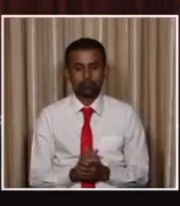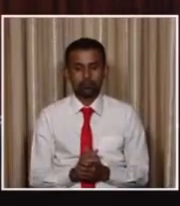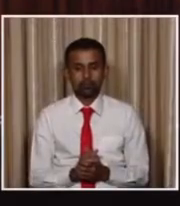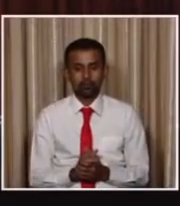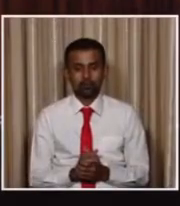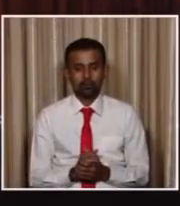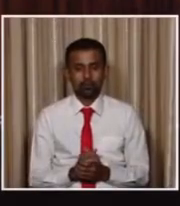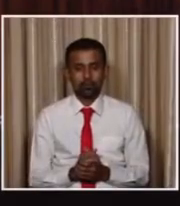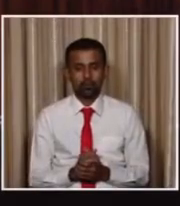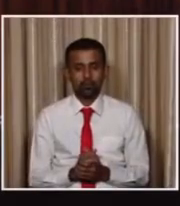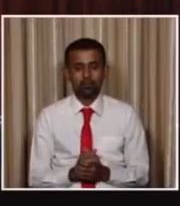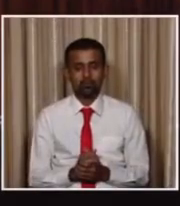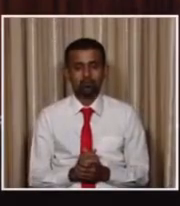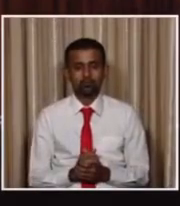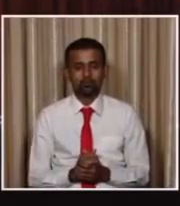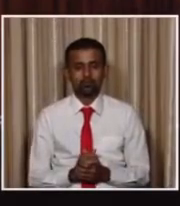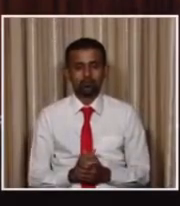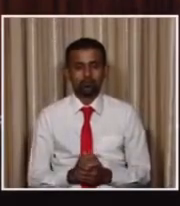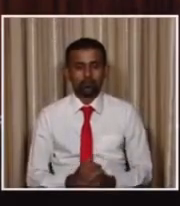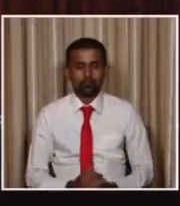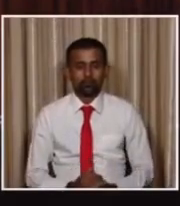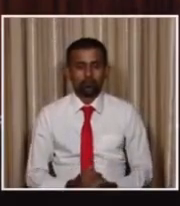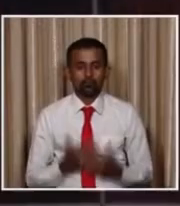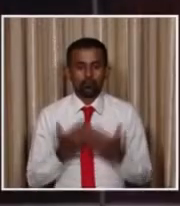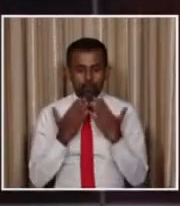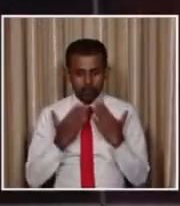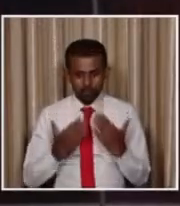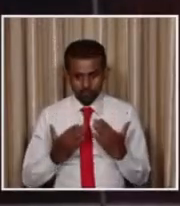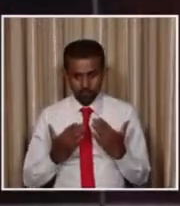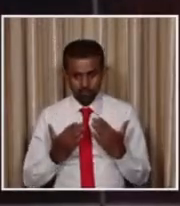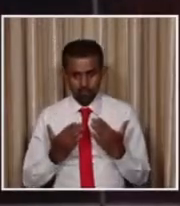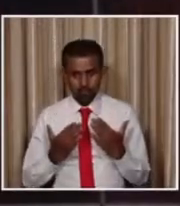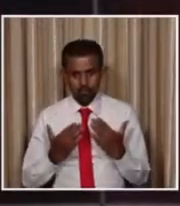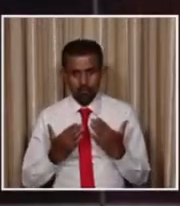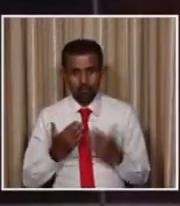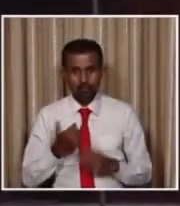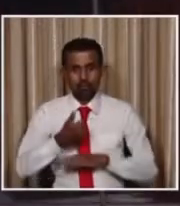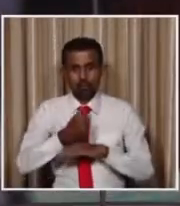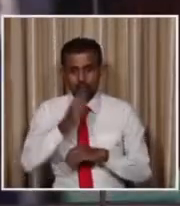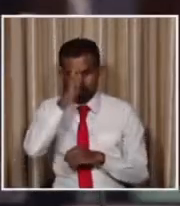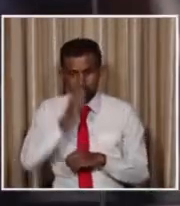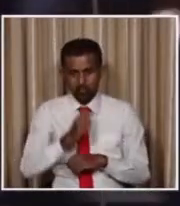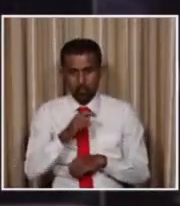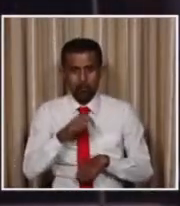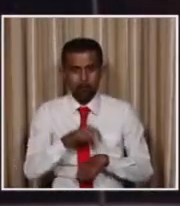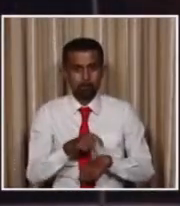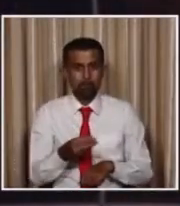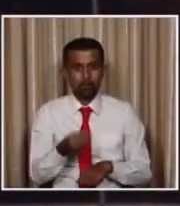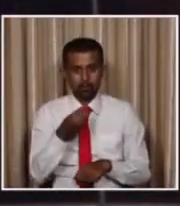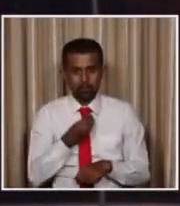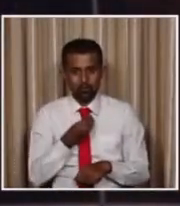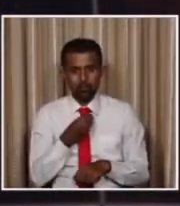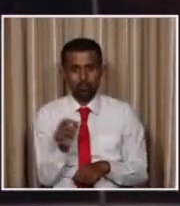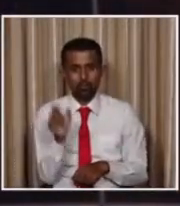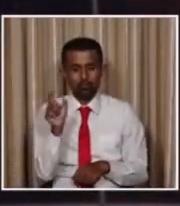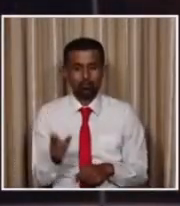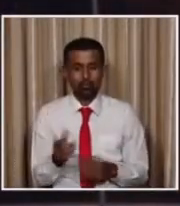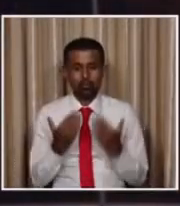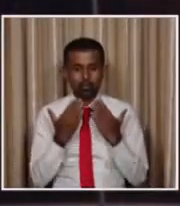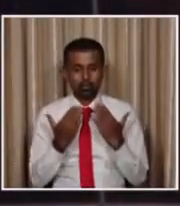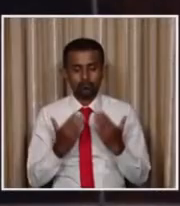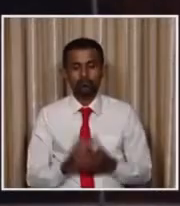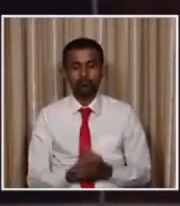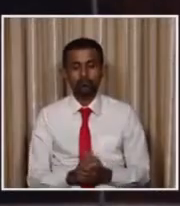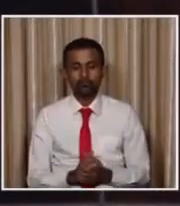Thank you very much, presiding member, giving me this opportunity to discuss this very